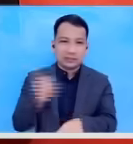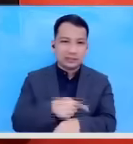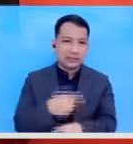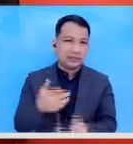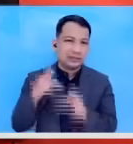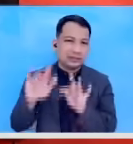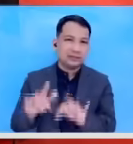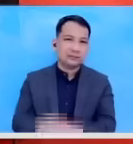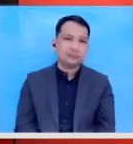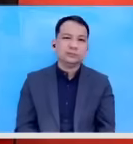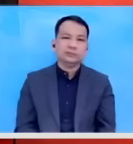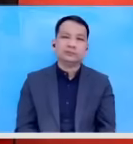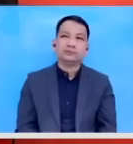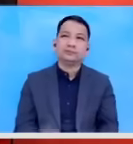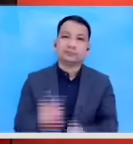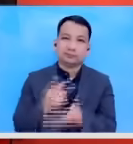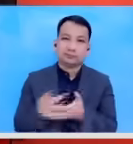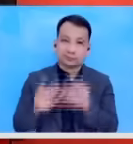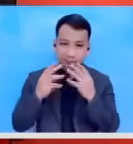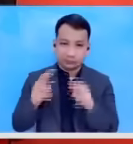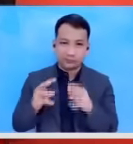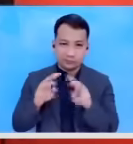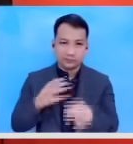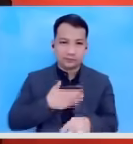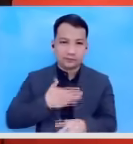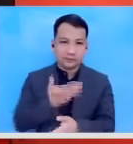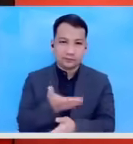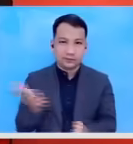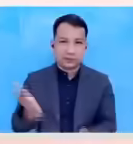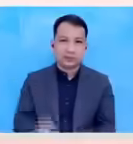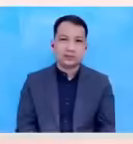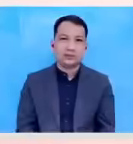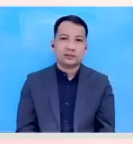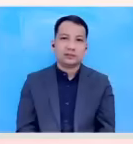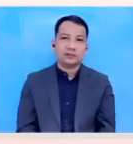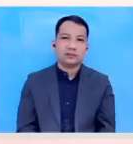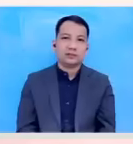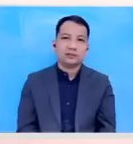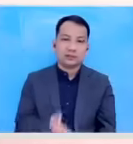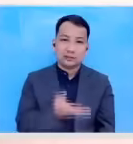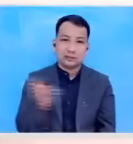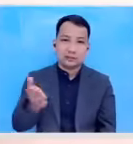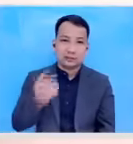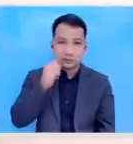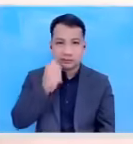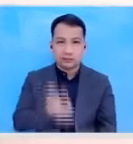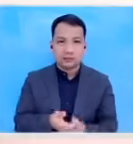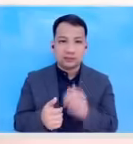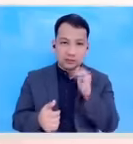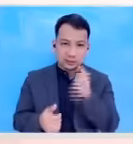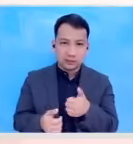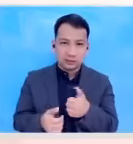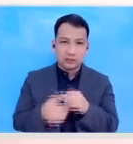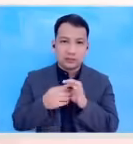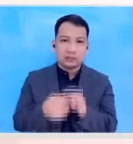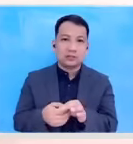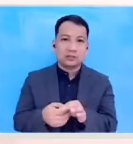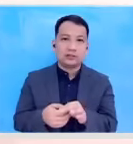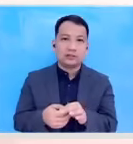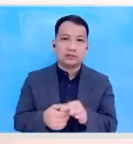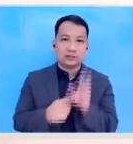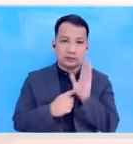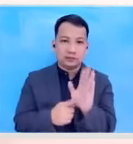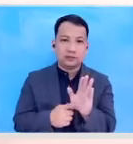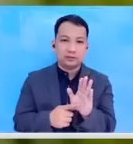can't wait to watch! Please invite all our kapatids. Yes, mga kapatid, bukas na po ang showing ng